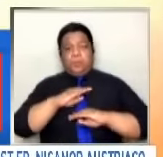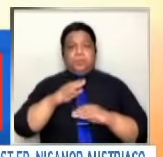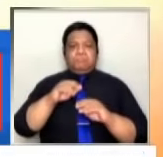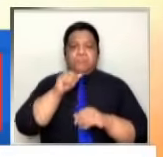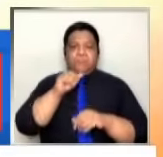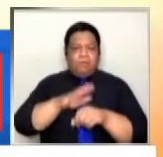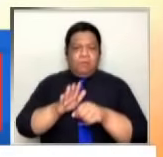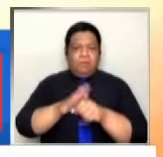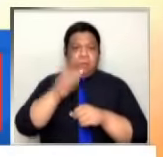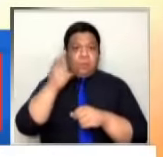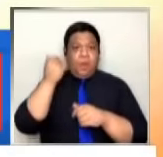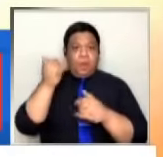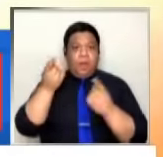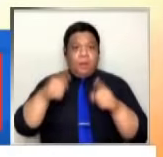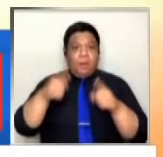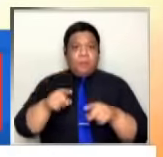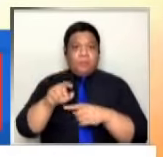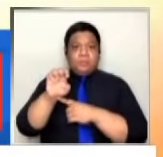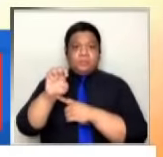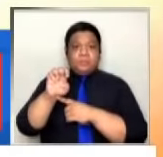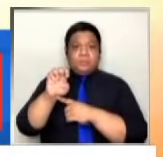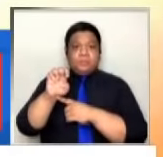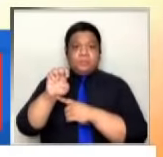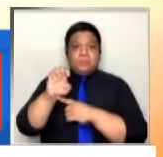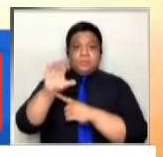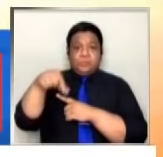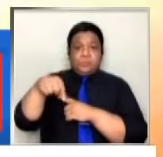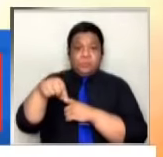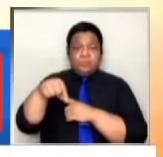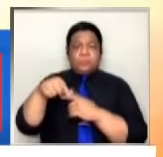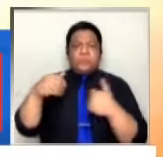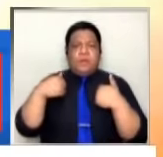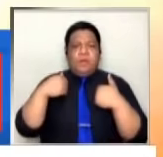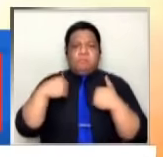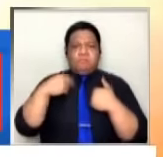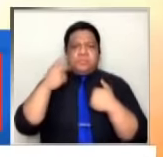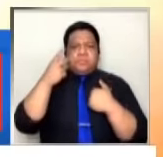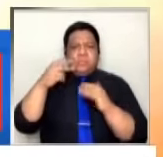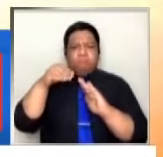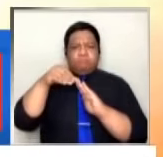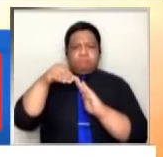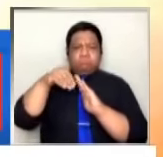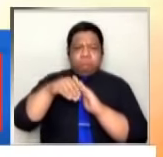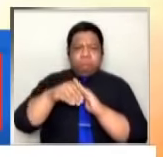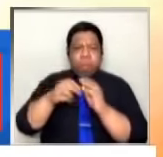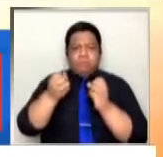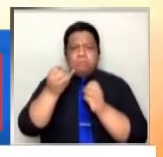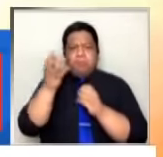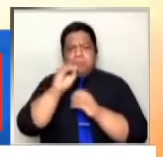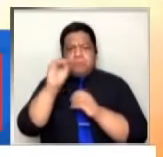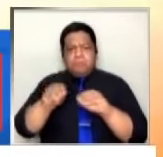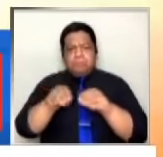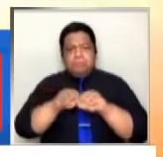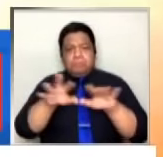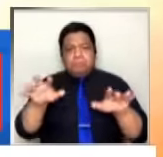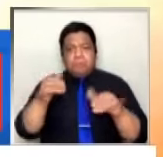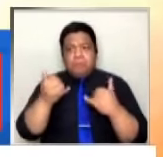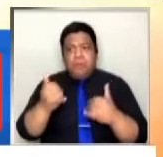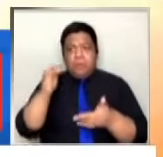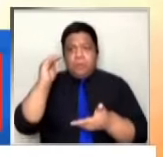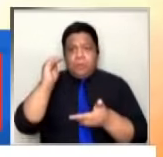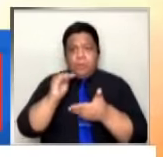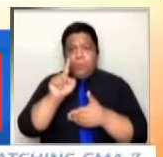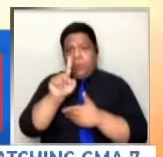nakikita naman natin nagde-decrease yung reproduction number sa ngayon. In fact, 1.86 na lang siya sa